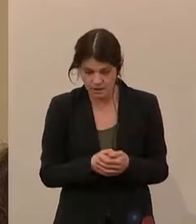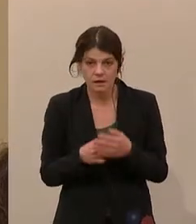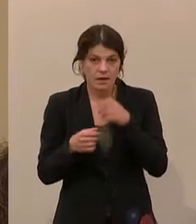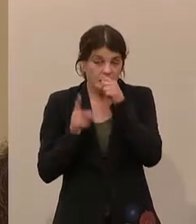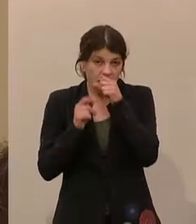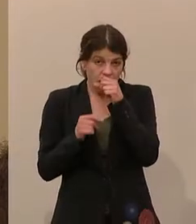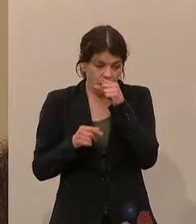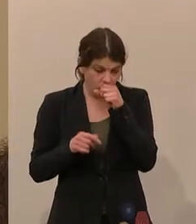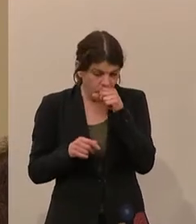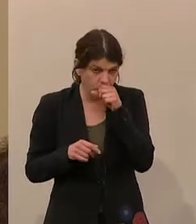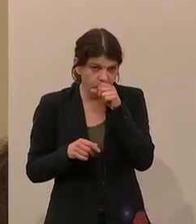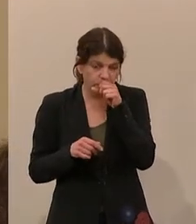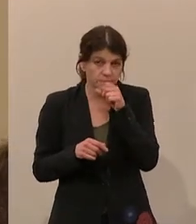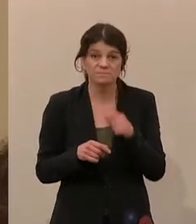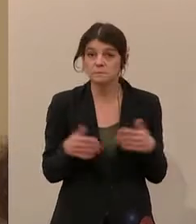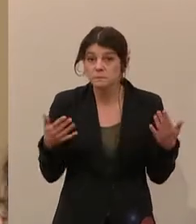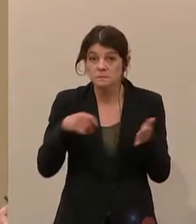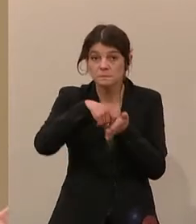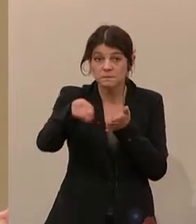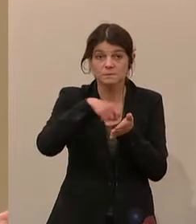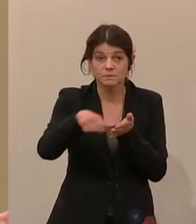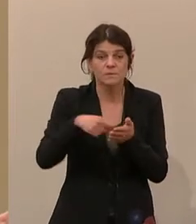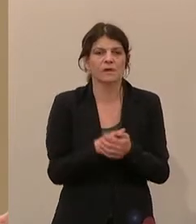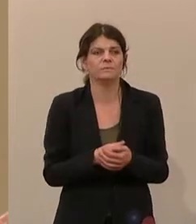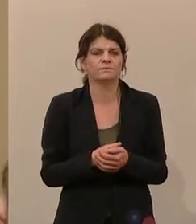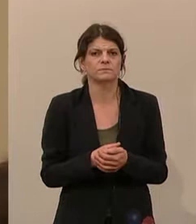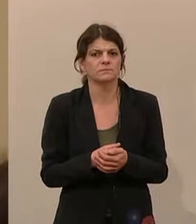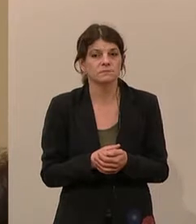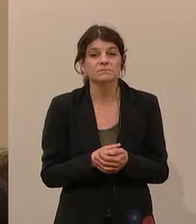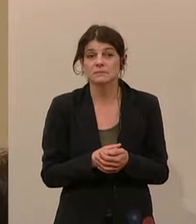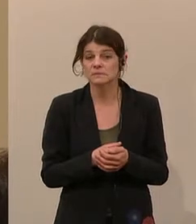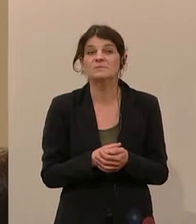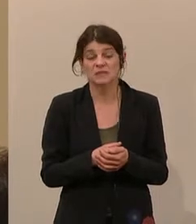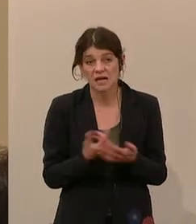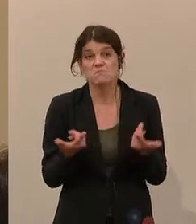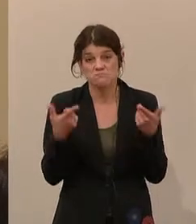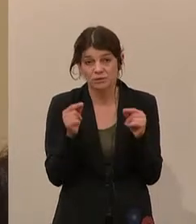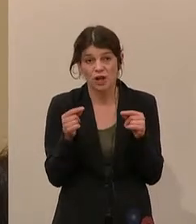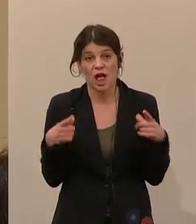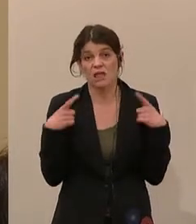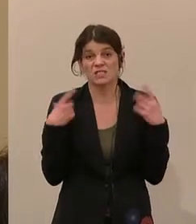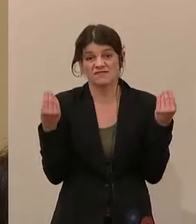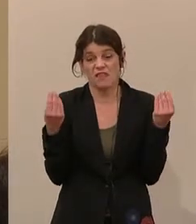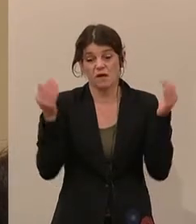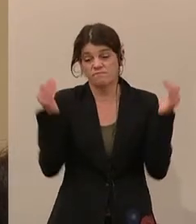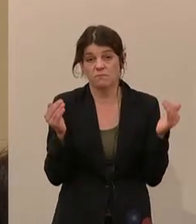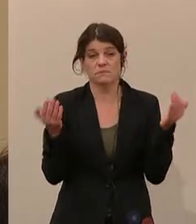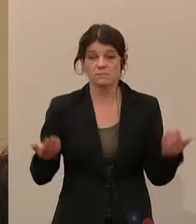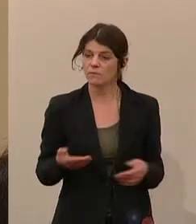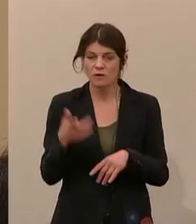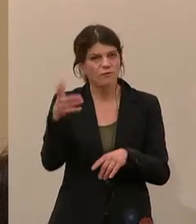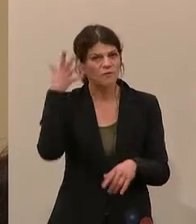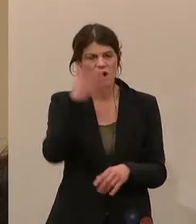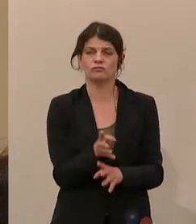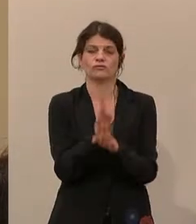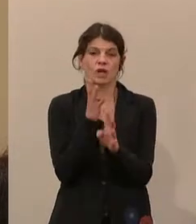Übrigens, Kürzungen gehen auf Kosten der Lebensqualität. Stellen Sie sich vor, Sie stehen im